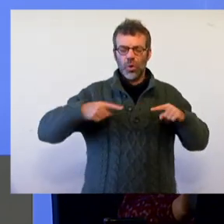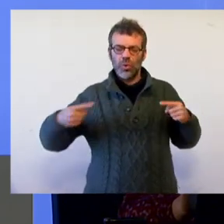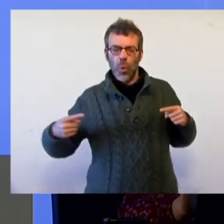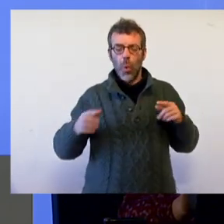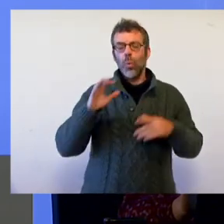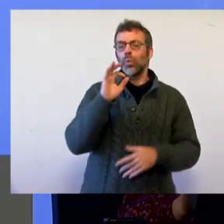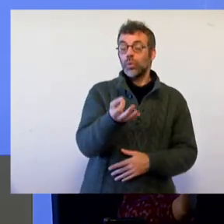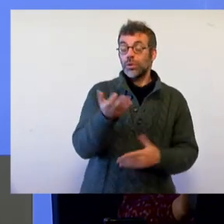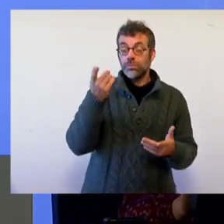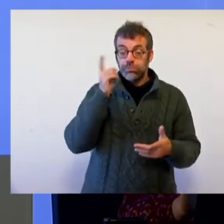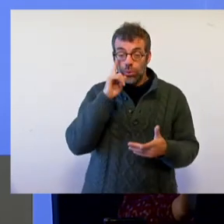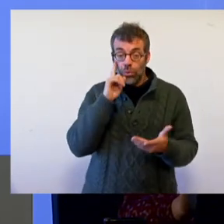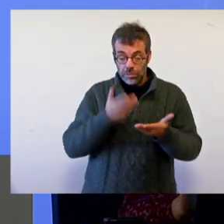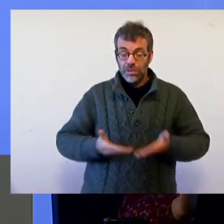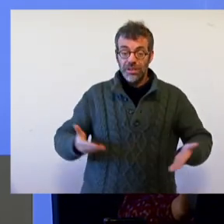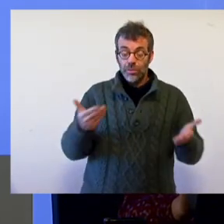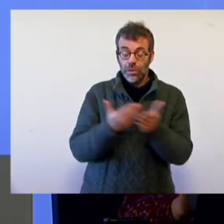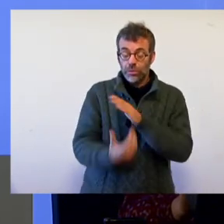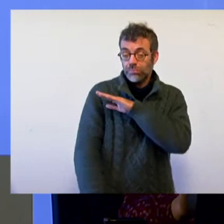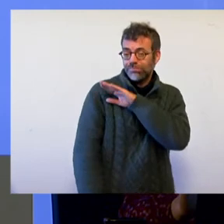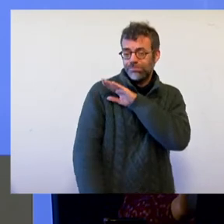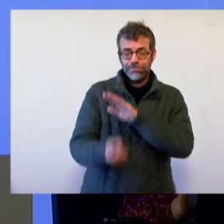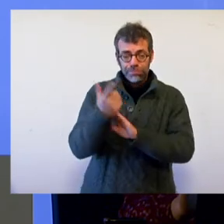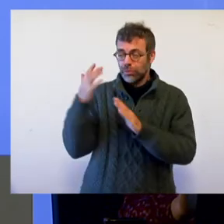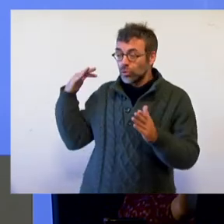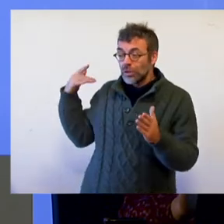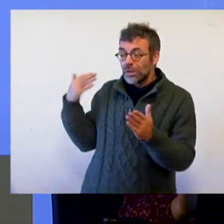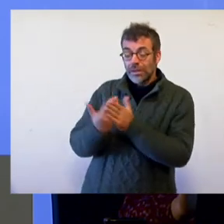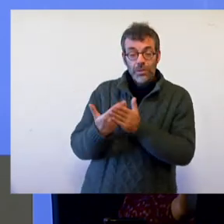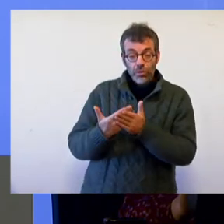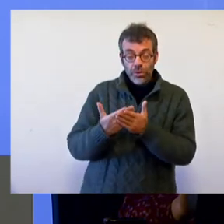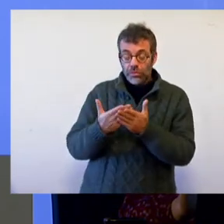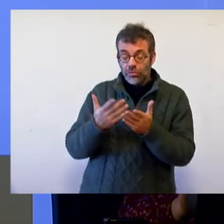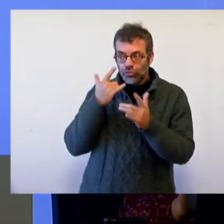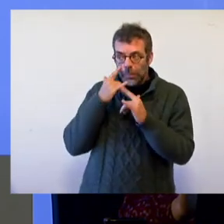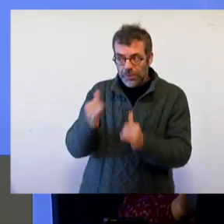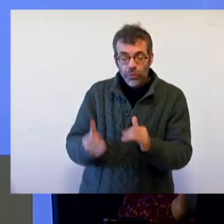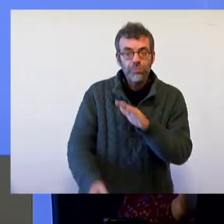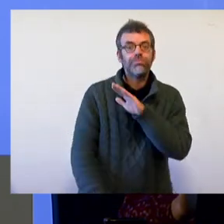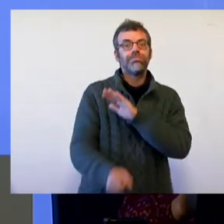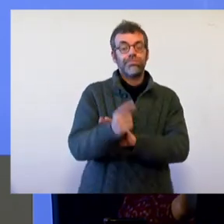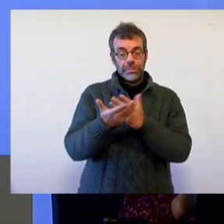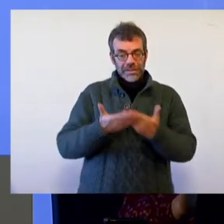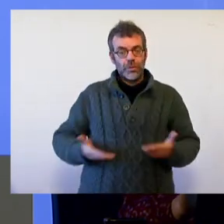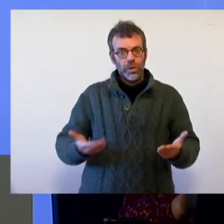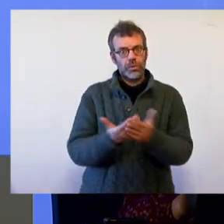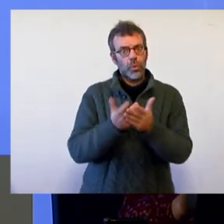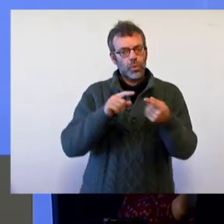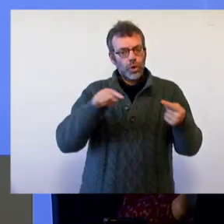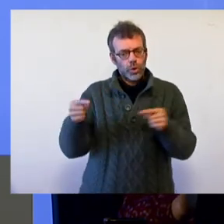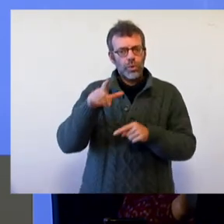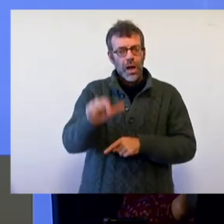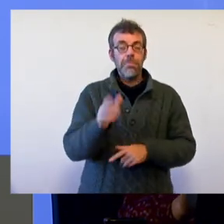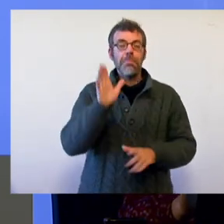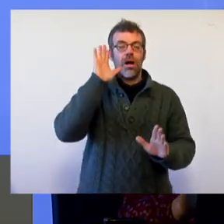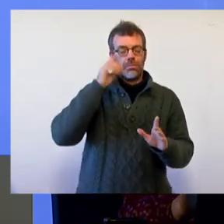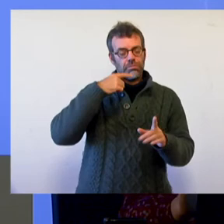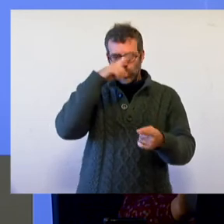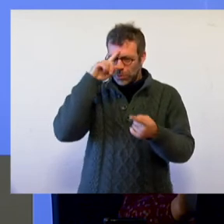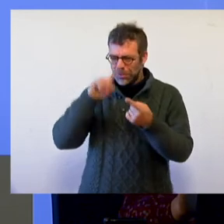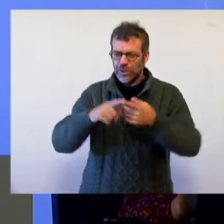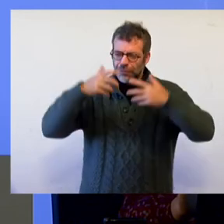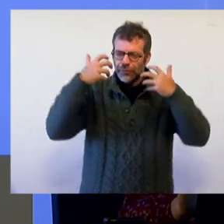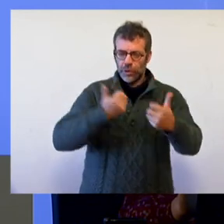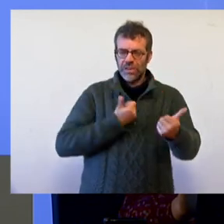inédit. Mais la ligne de conduite qui est la nôtre, c'est la continuité du service public. C'est la continuité du service